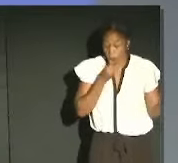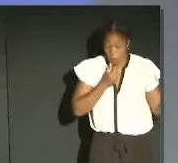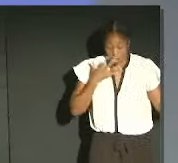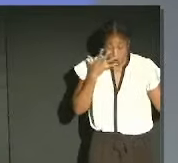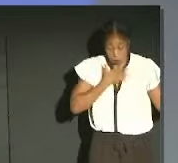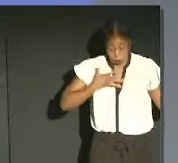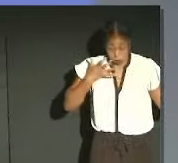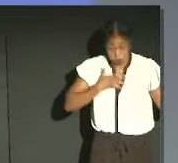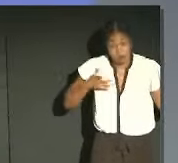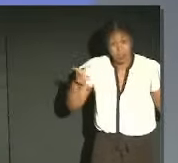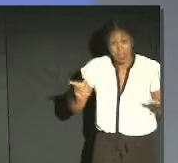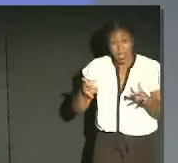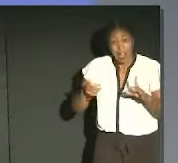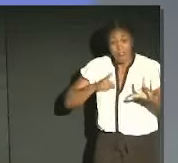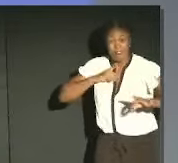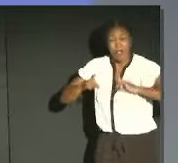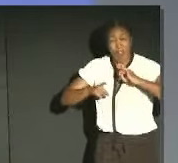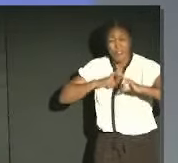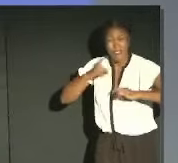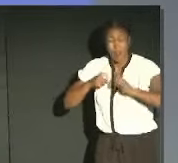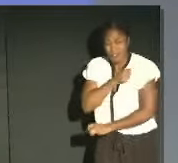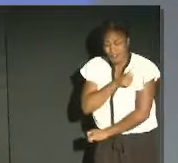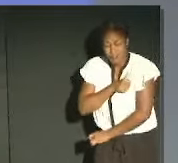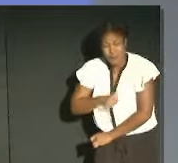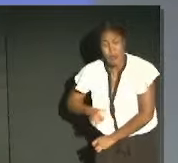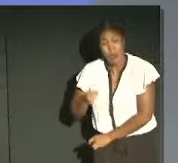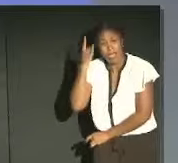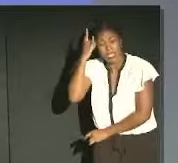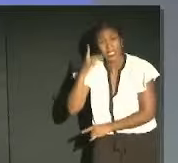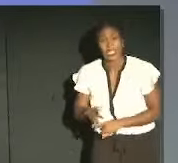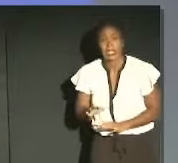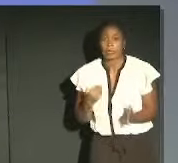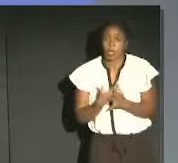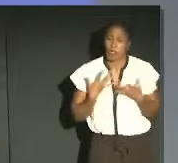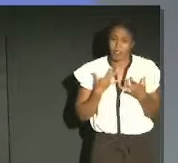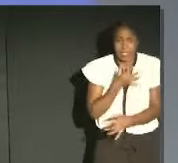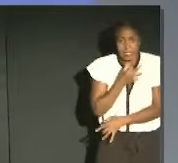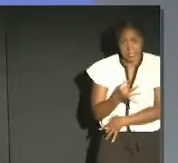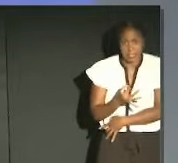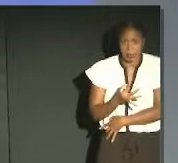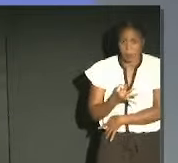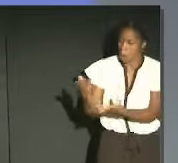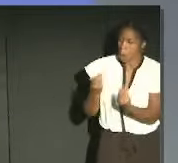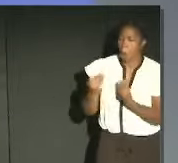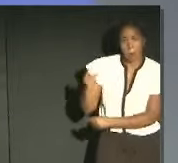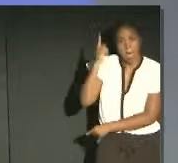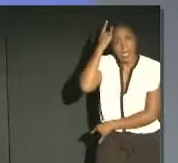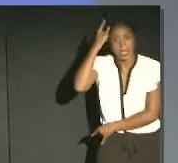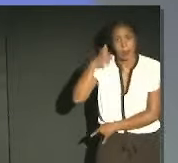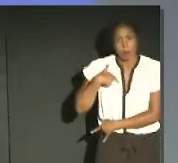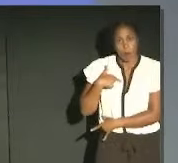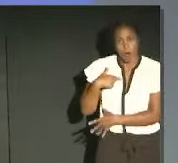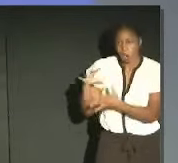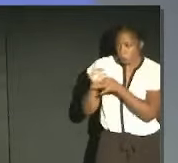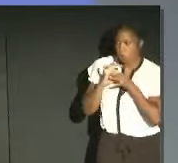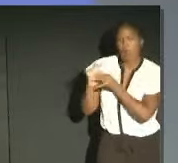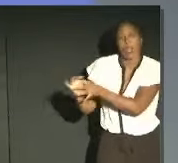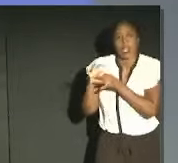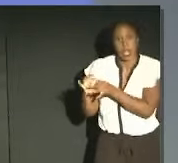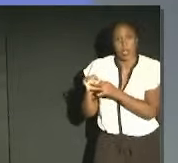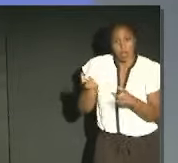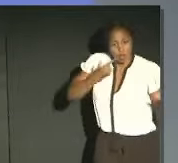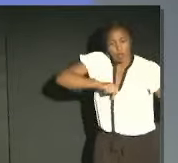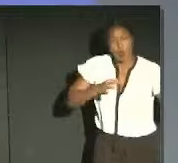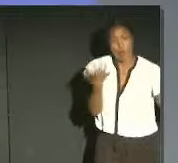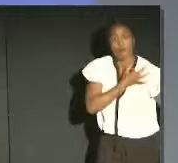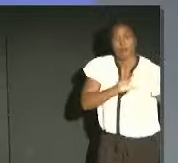cycle de violence dans lequel est le peuple haïtien et je veux redire ici toute ma solidarité au peuple haïtien pour lequel nous avons nous la